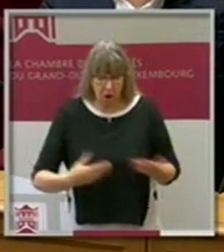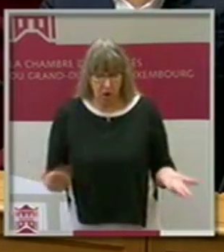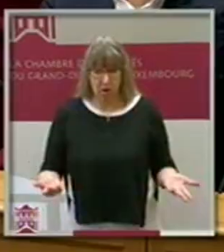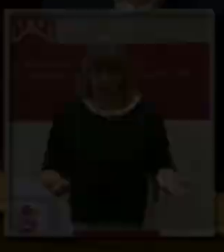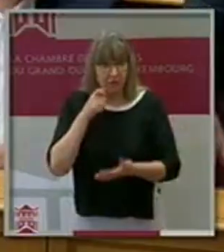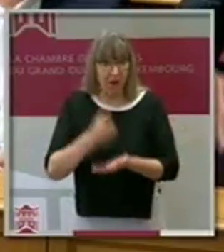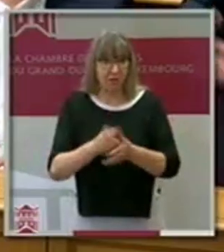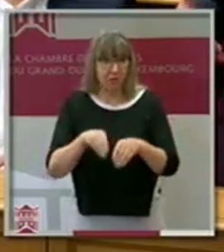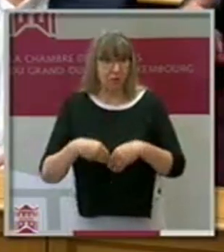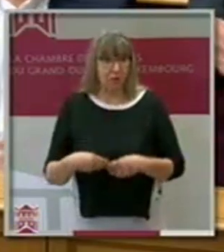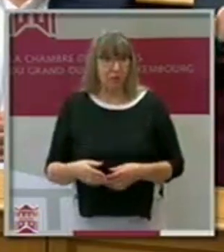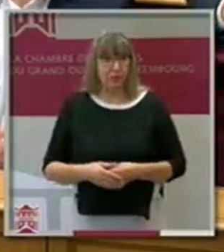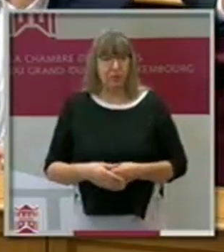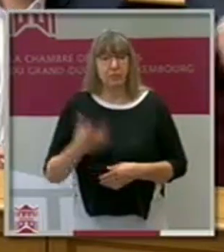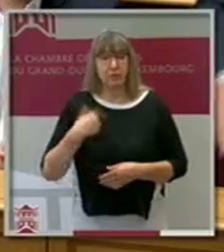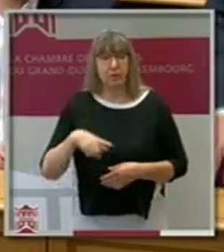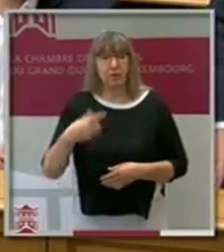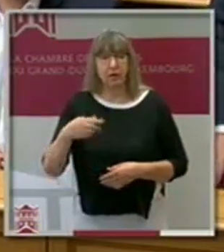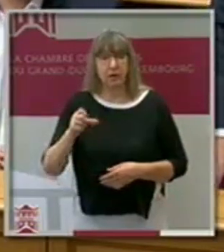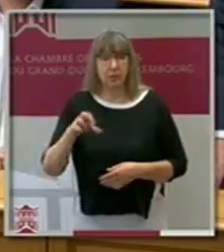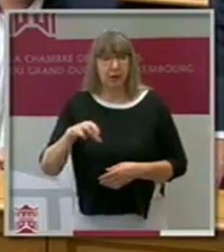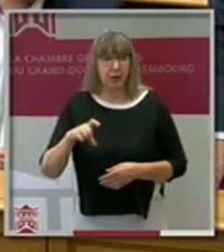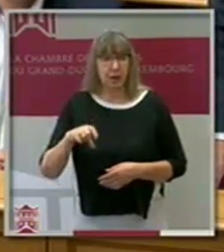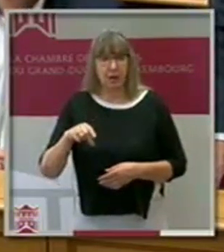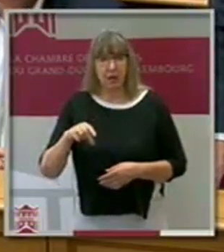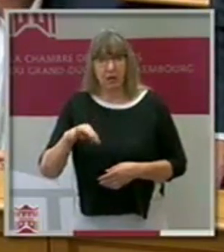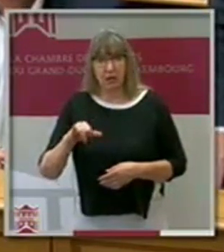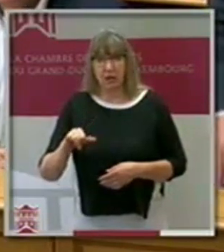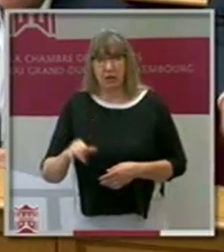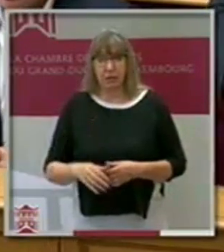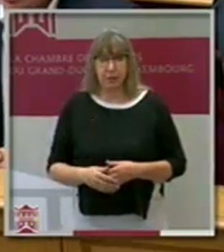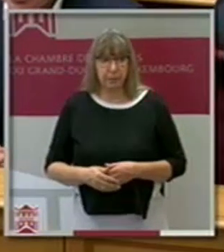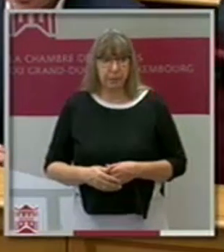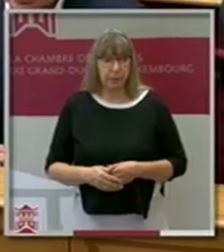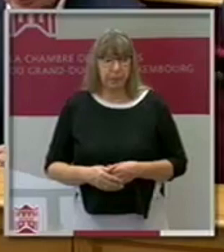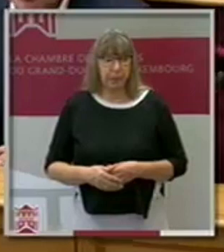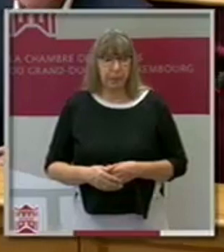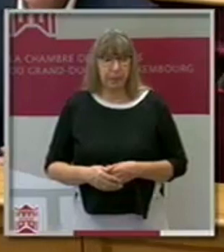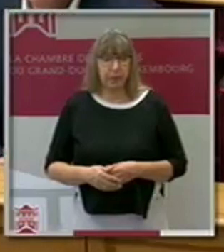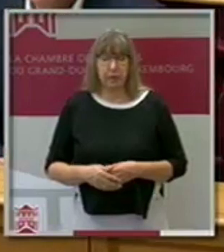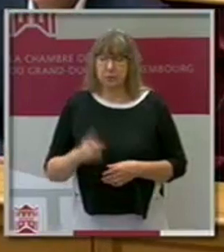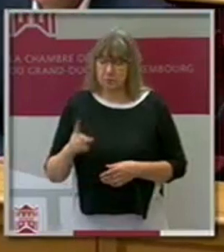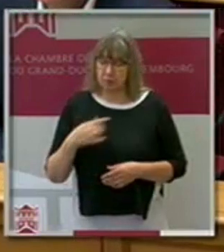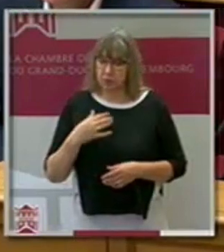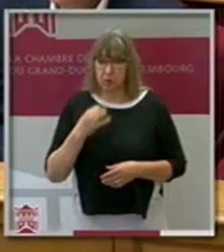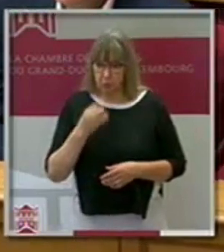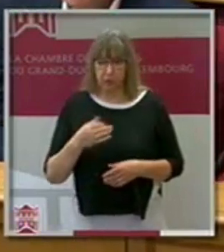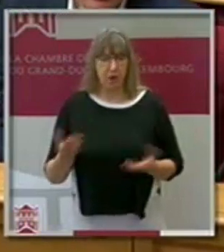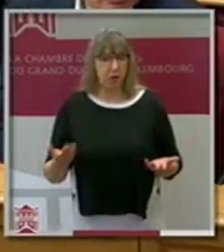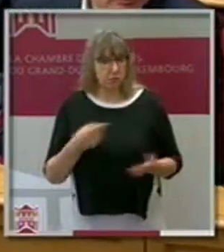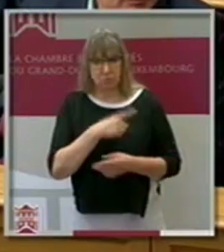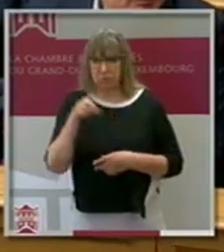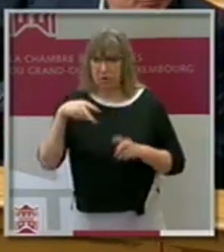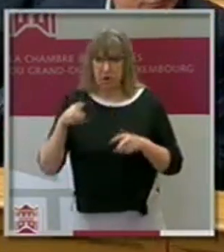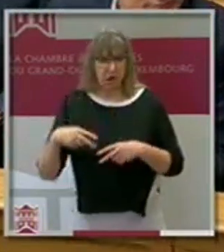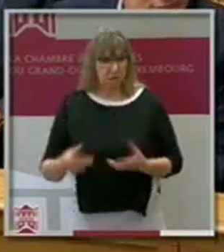Jahren zurückgucken. Ich habe mir vorgestellt, wie ich das noch heute nur geleistet habe. Was fährt Majorität?